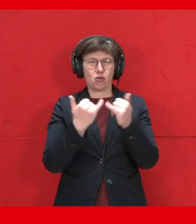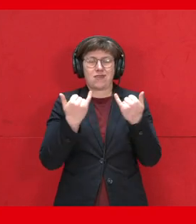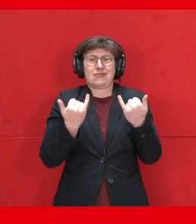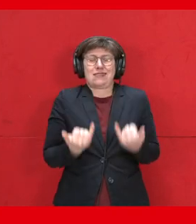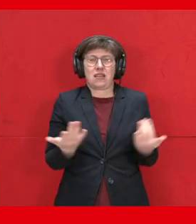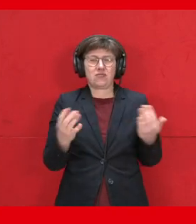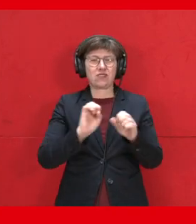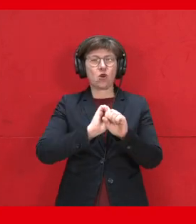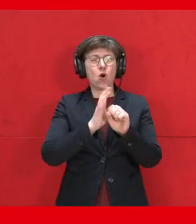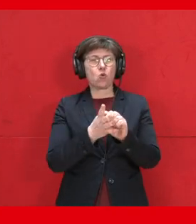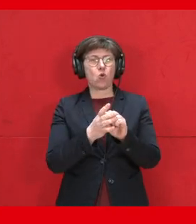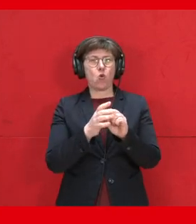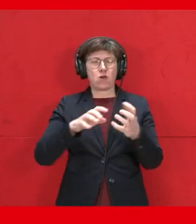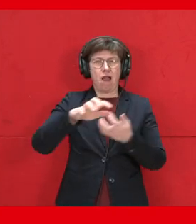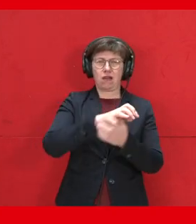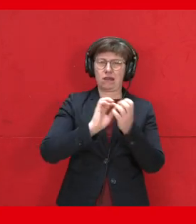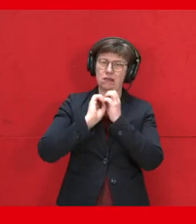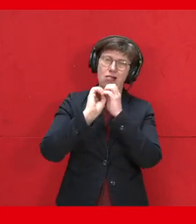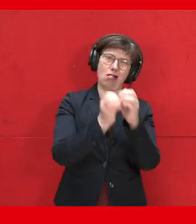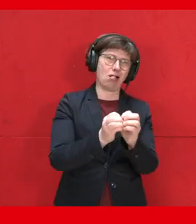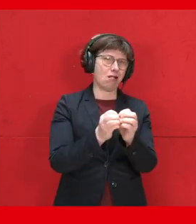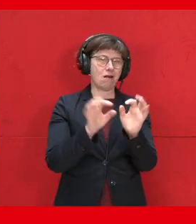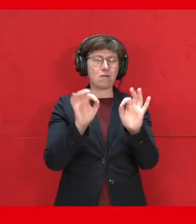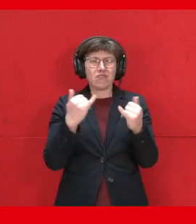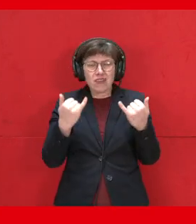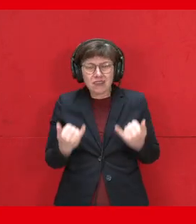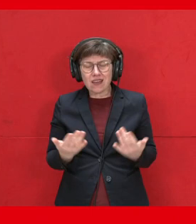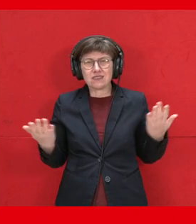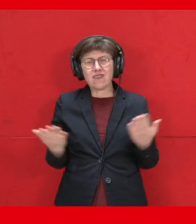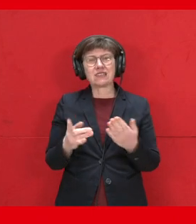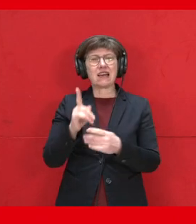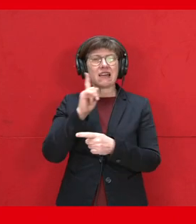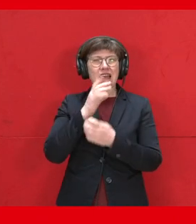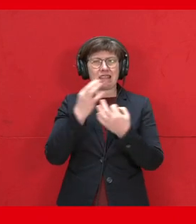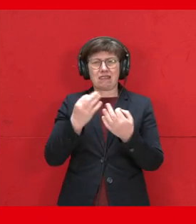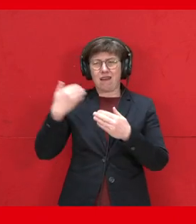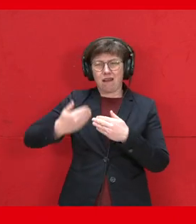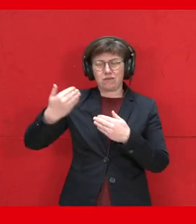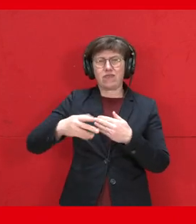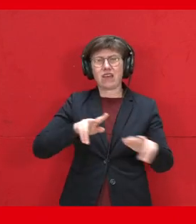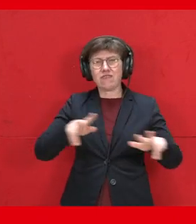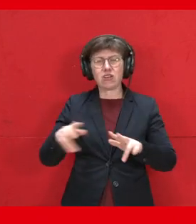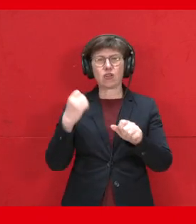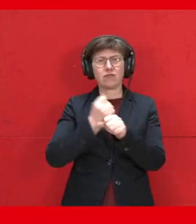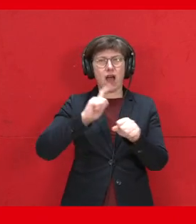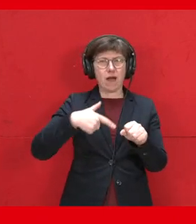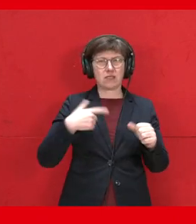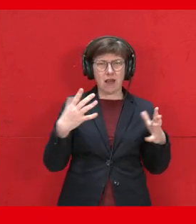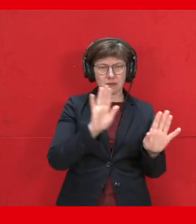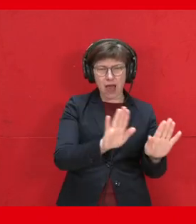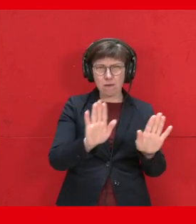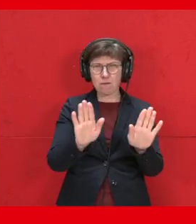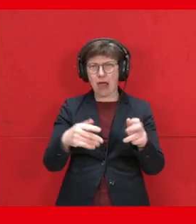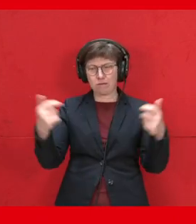wir mit der Corona-Krise kämpfen, gerade jetzt, wo es so ist, dass wir jeden Tag etwas dafür tun, Wirtschaft und Arbeitsplätze zu